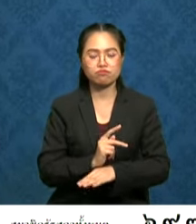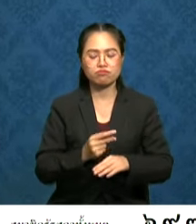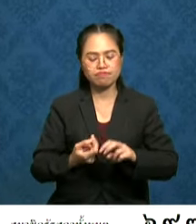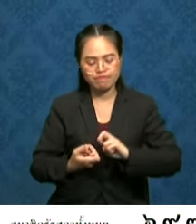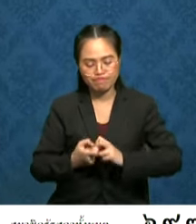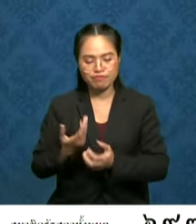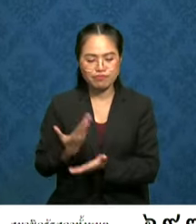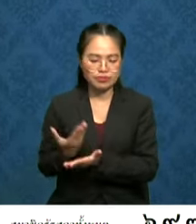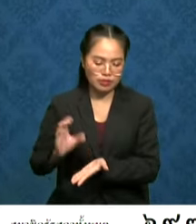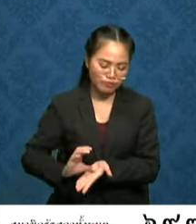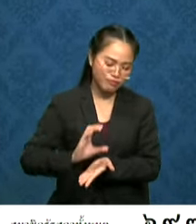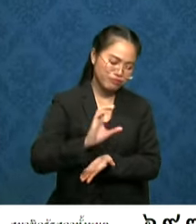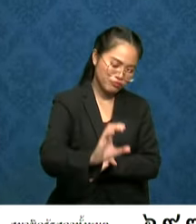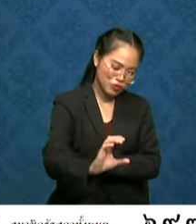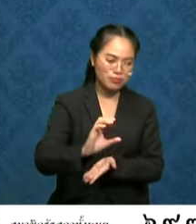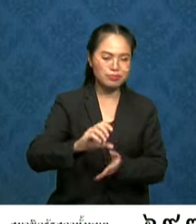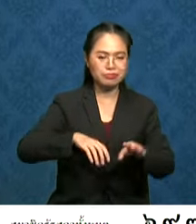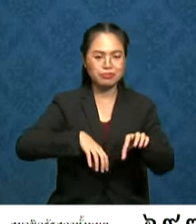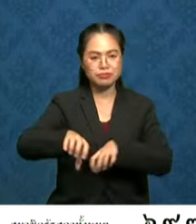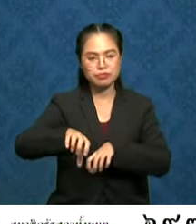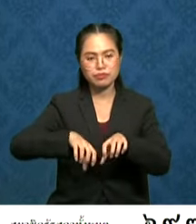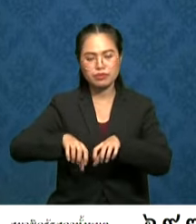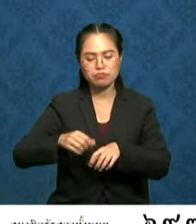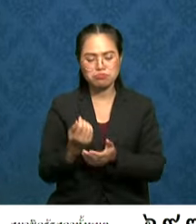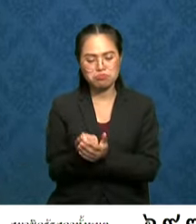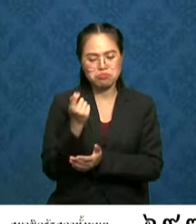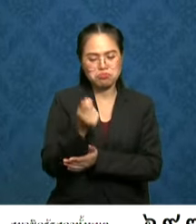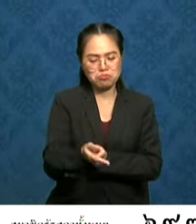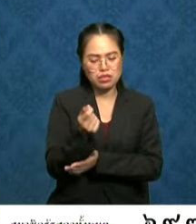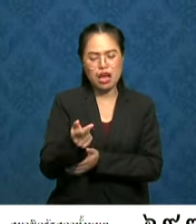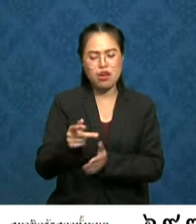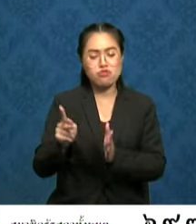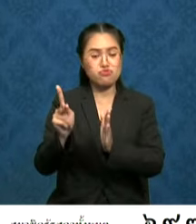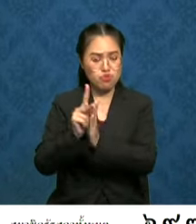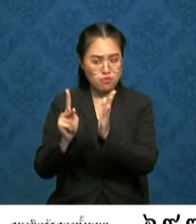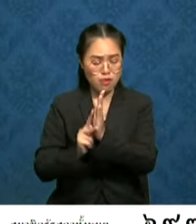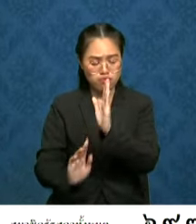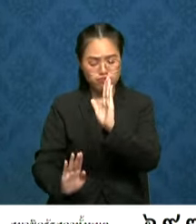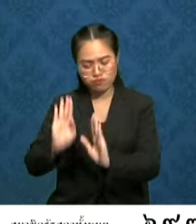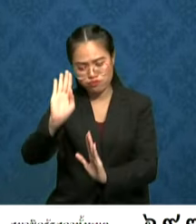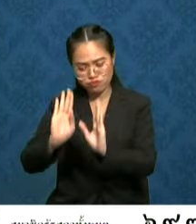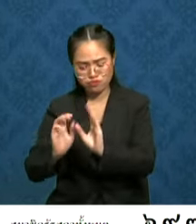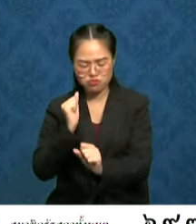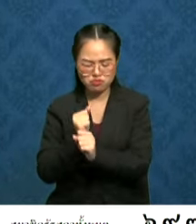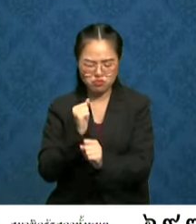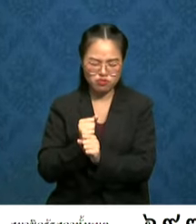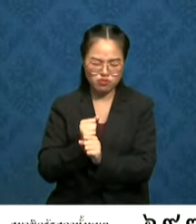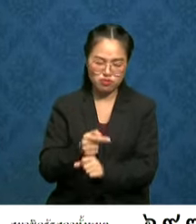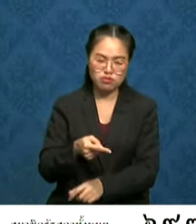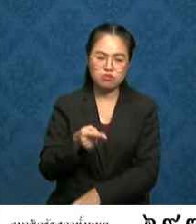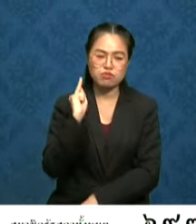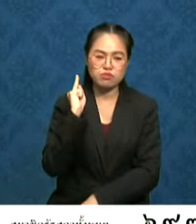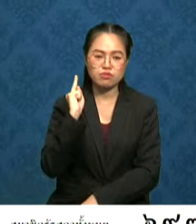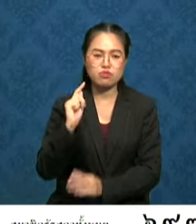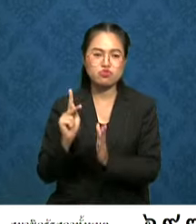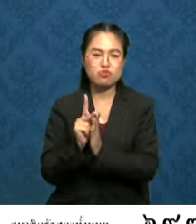าณถ่วงเวลากันไปเปล่าๆกฎหมายประชามติของรัฐบาลก็ช้ากว่าคนอื่นเขาจนป่านนี้แล้วกฎ